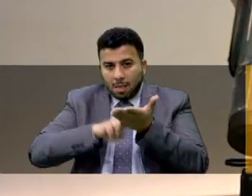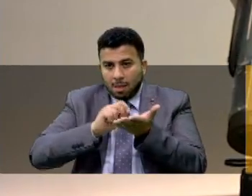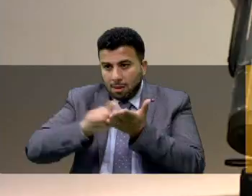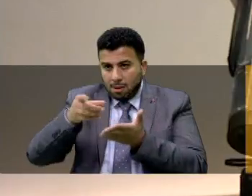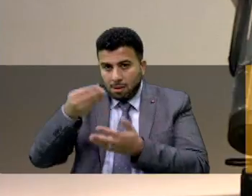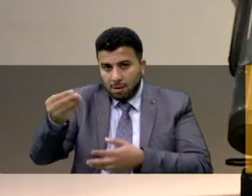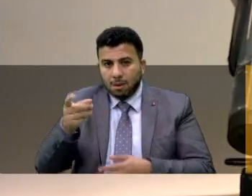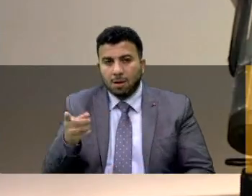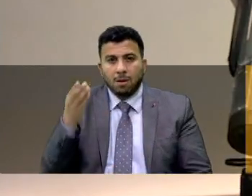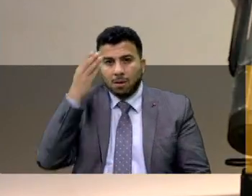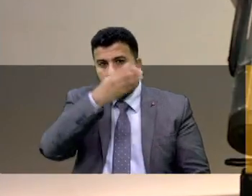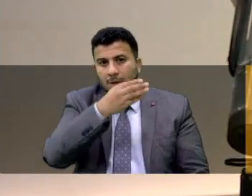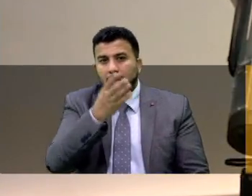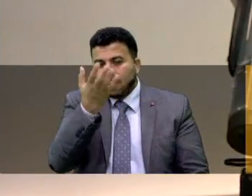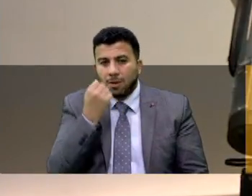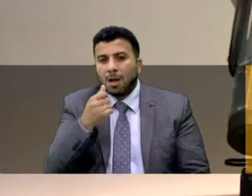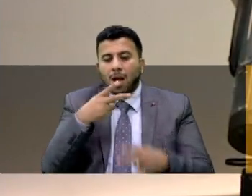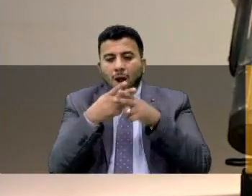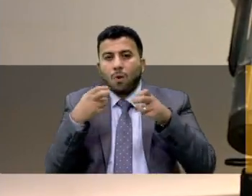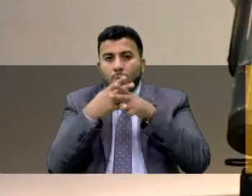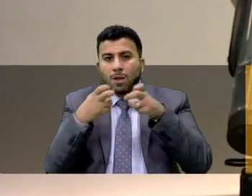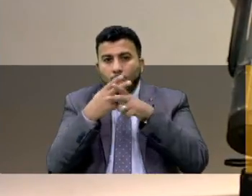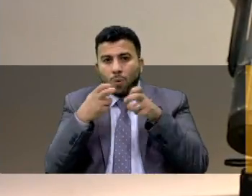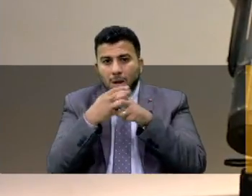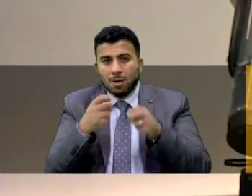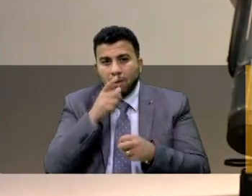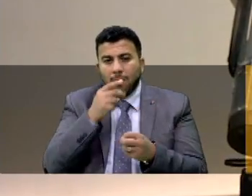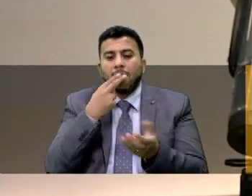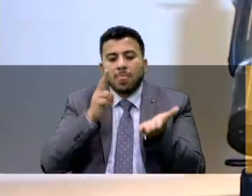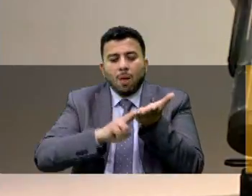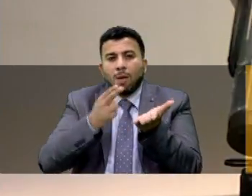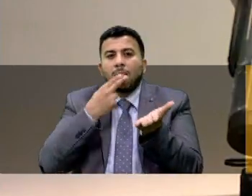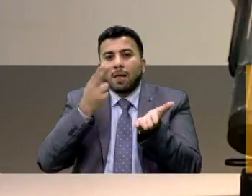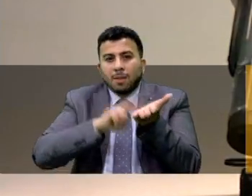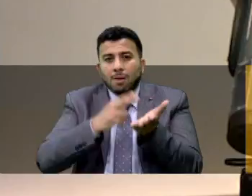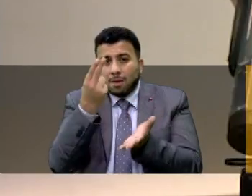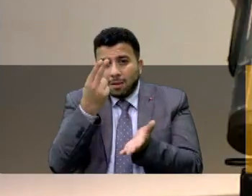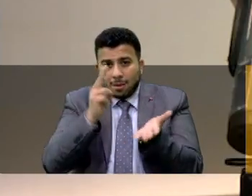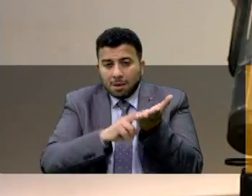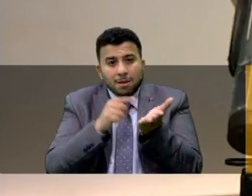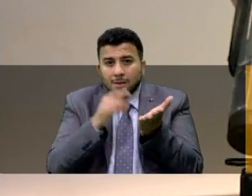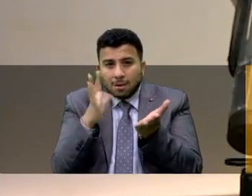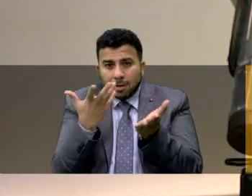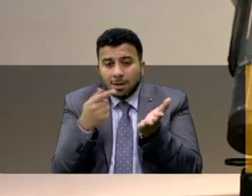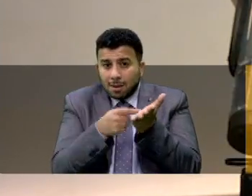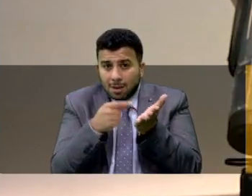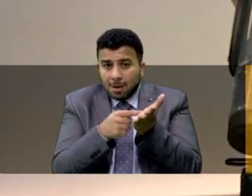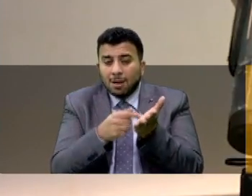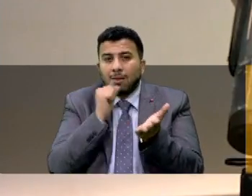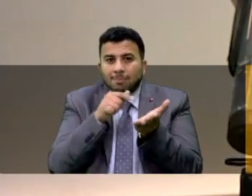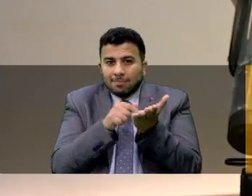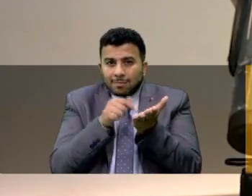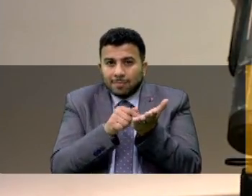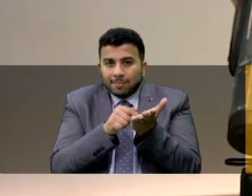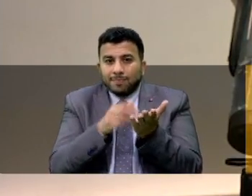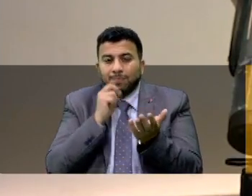وقلت له روح الكويت وهات لي طوابع، فاشترى كمية من الطوابع. قلت له قل له الرسالة